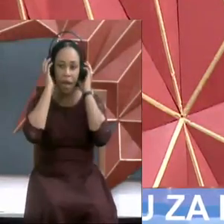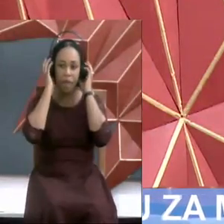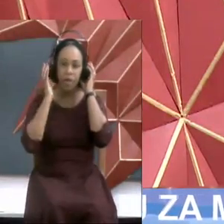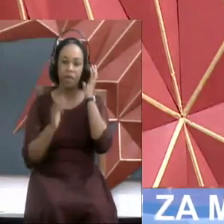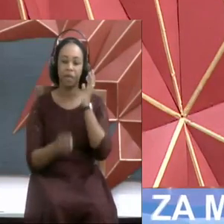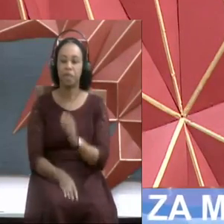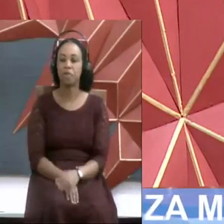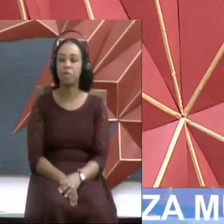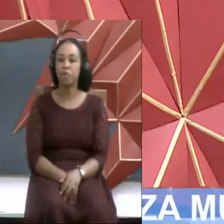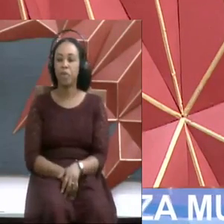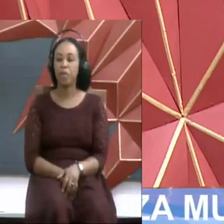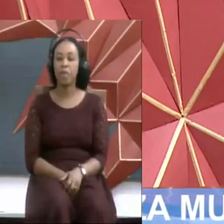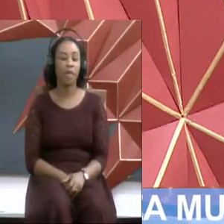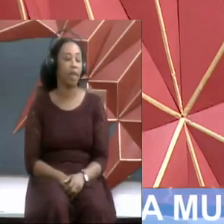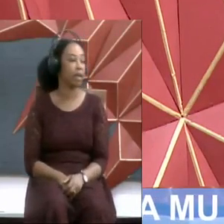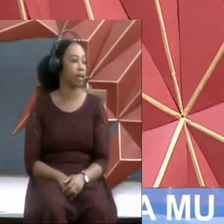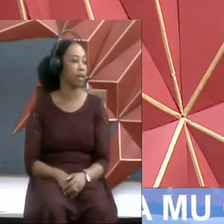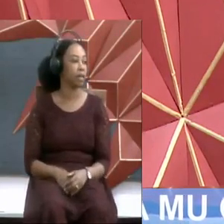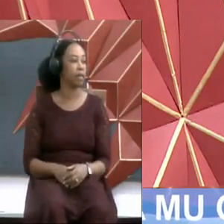Amen.